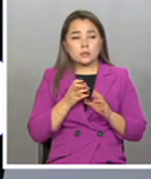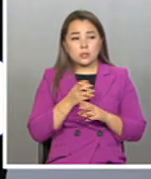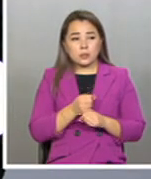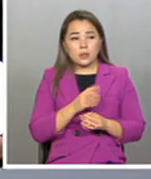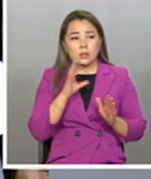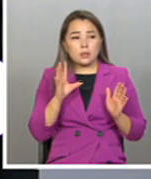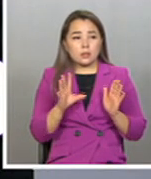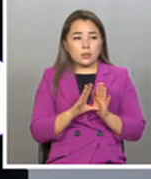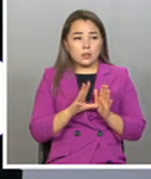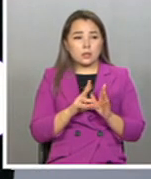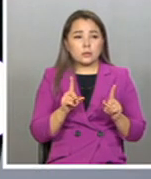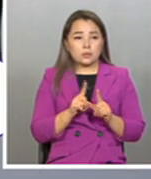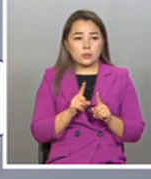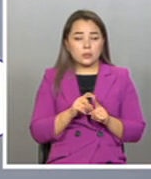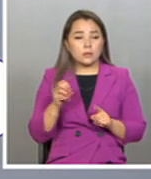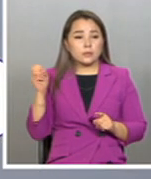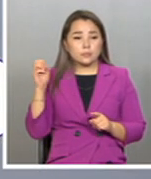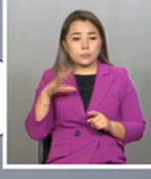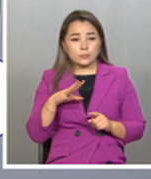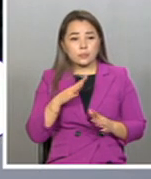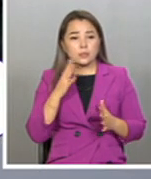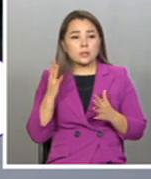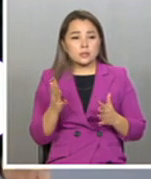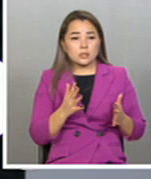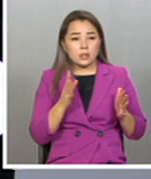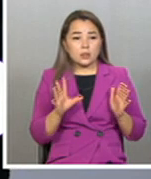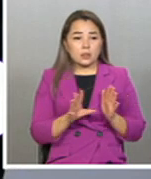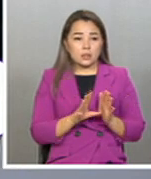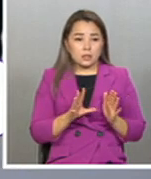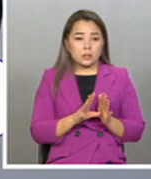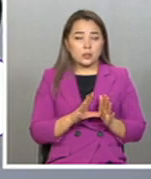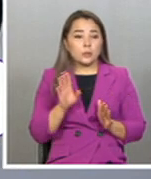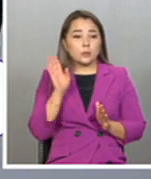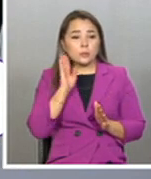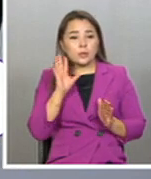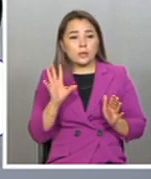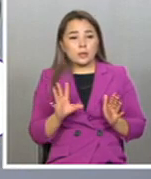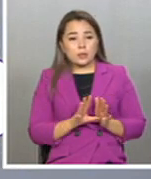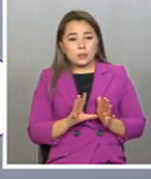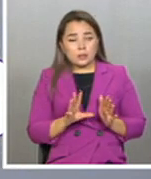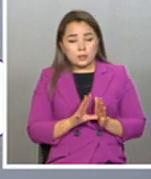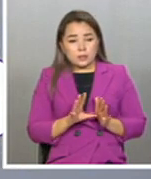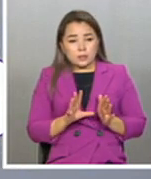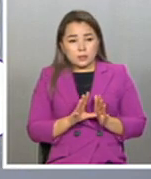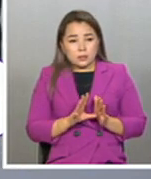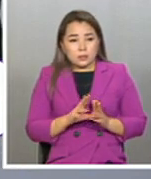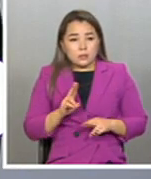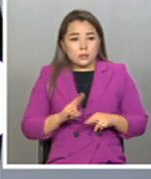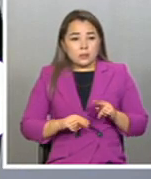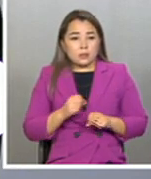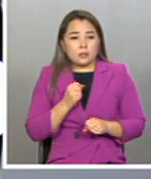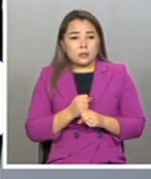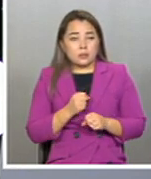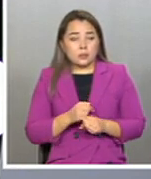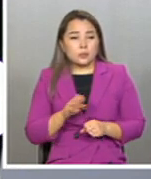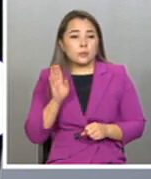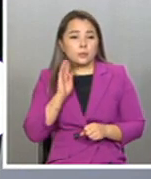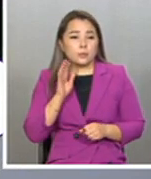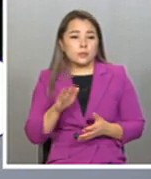көздерін пайдалану, күн энергиясы, жел энергиясы, су энергиясы, жерді өндеу барысында жерді тыңайтып отыру керек